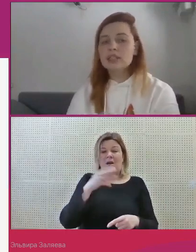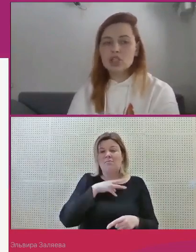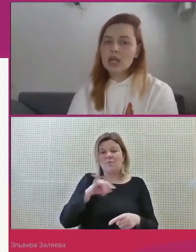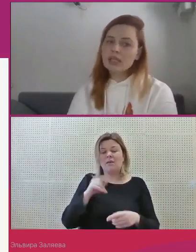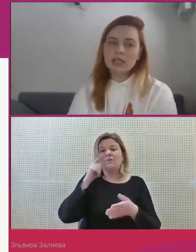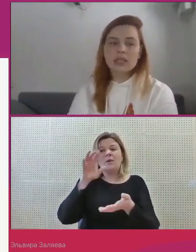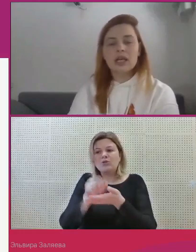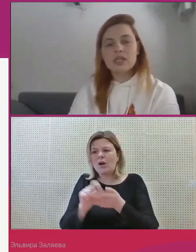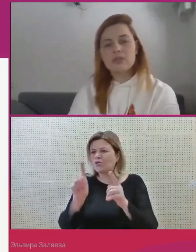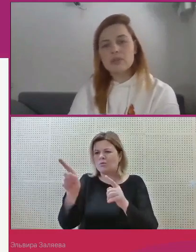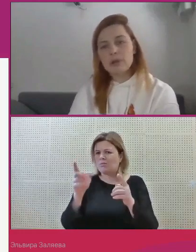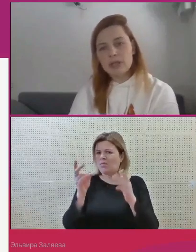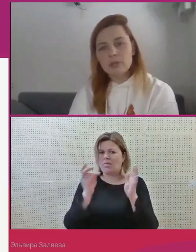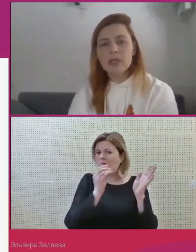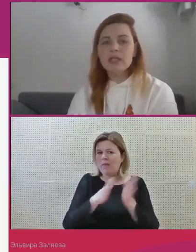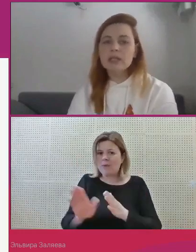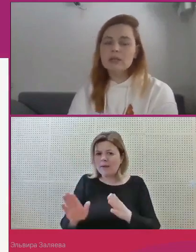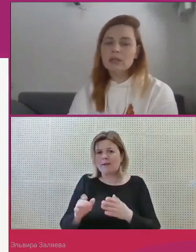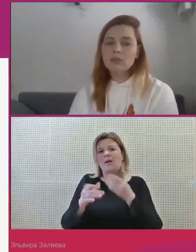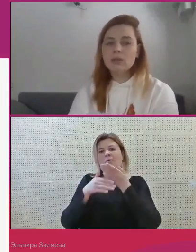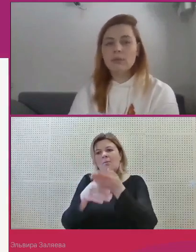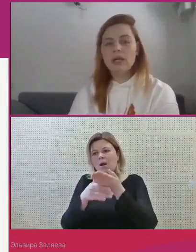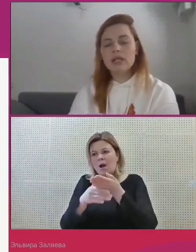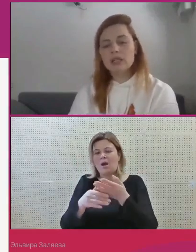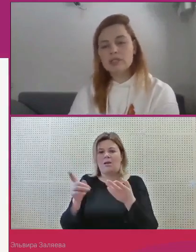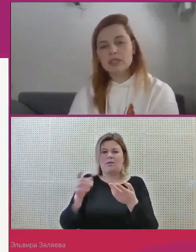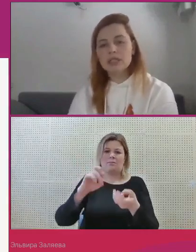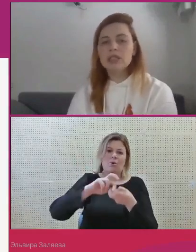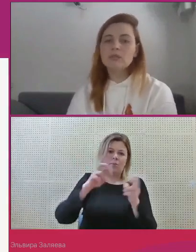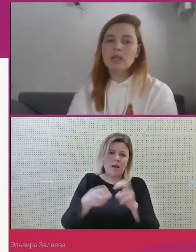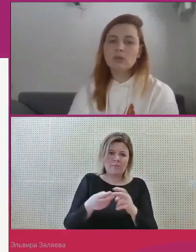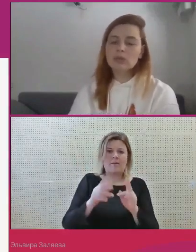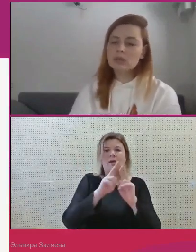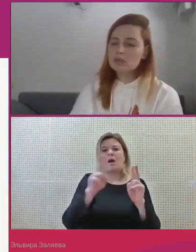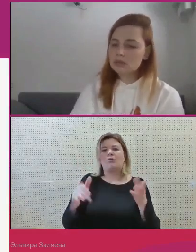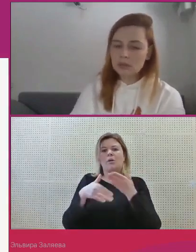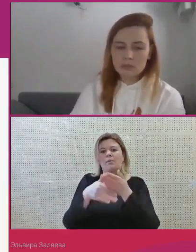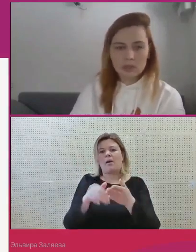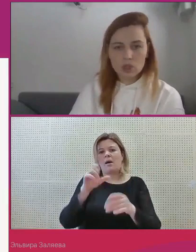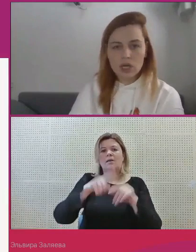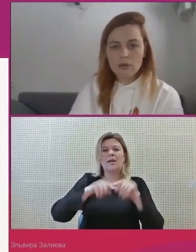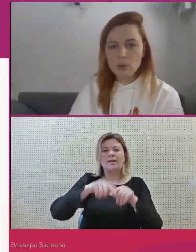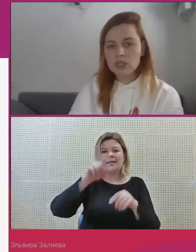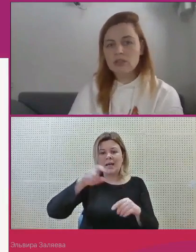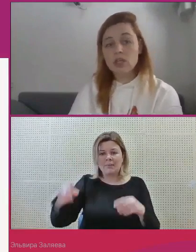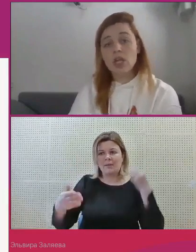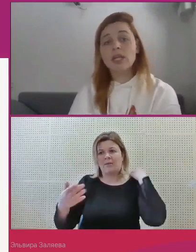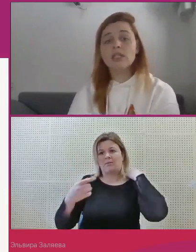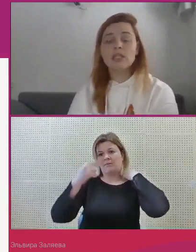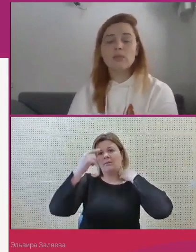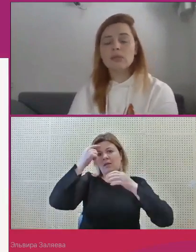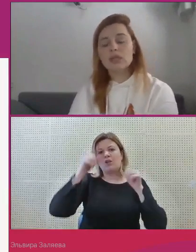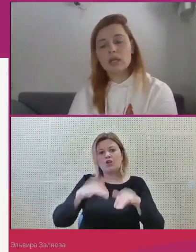помогали, где-то решали какие-то, оказывается, проблемы были, кому-то помогали там с родителями, кому-то там решали вопрос, где